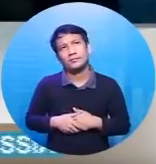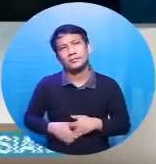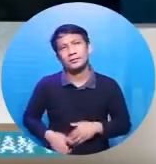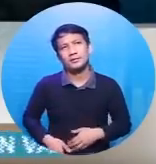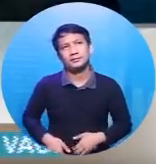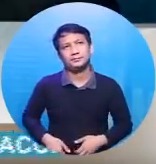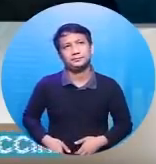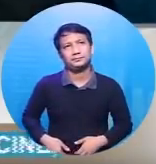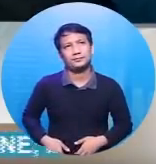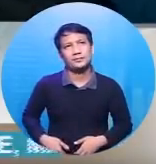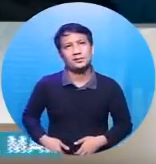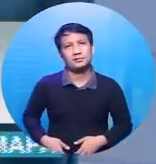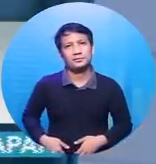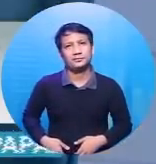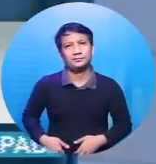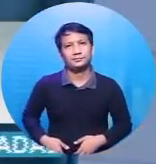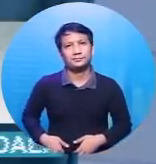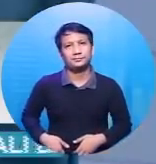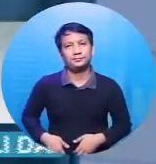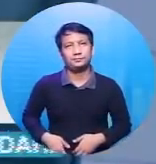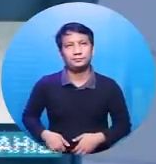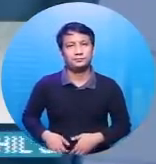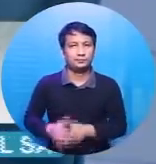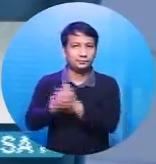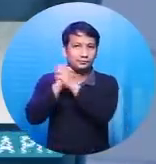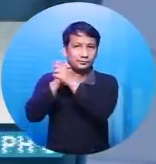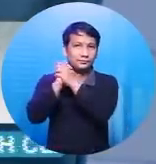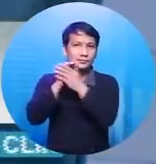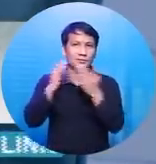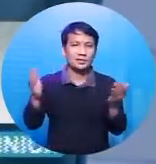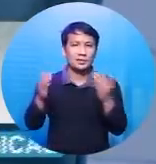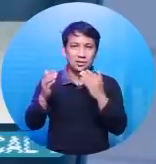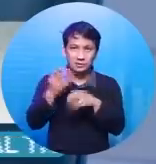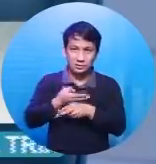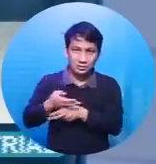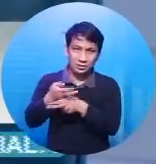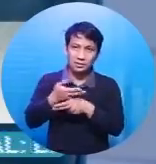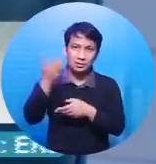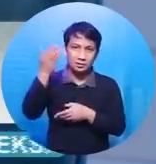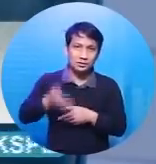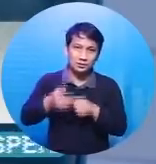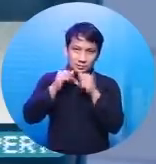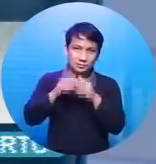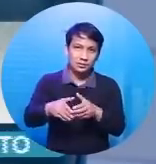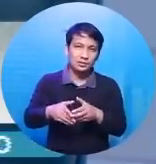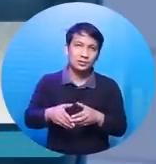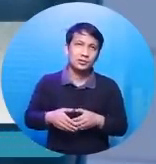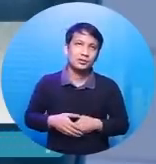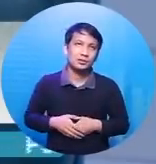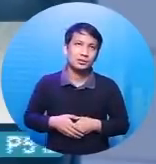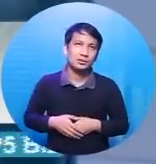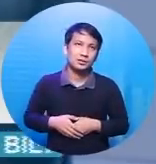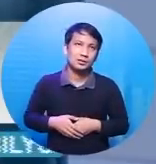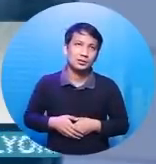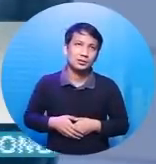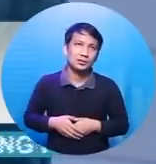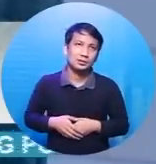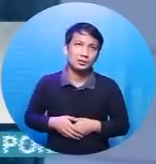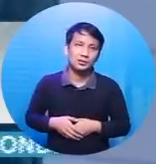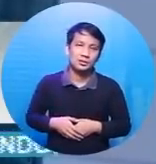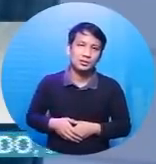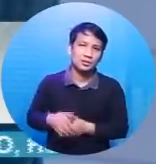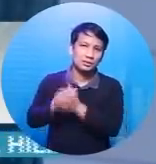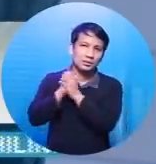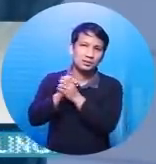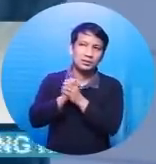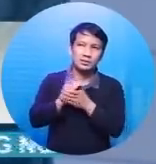Tuwan-tuwa sila. Congratulations. Salamat din po, Idol. Ingat, God bless. Thank you po, Idol. Nasaya mo kami rito, Idol. Tuwan-tuwa